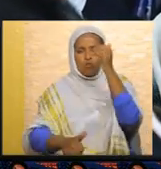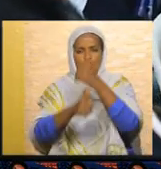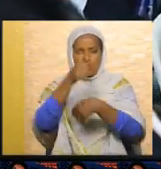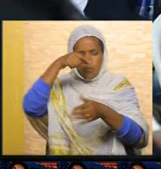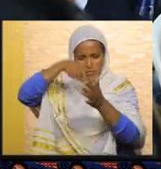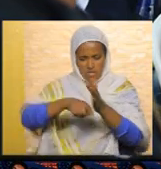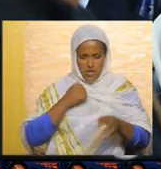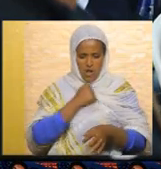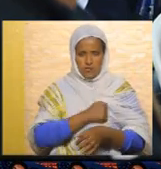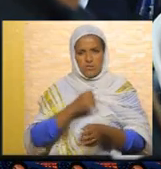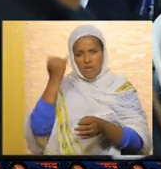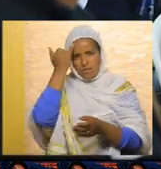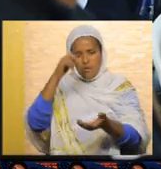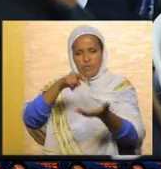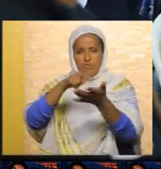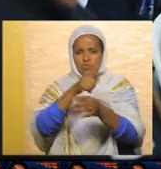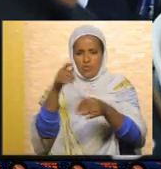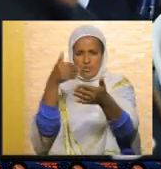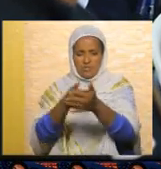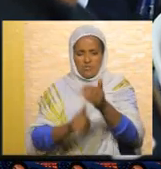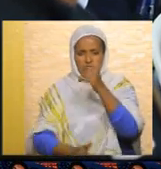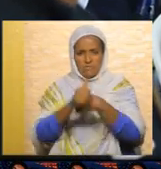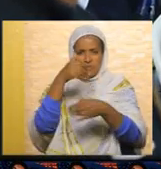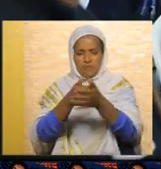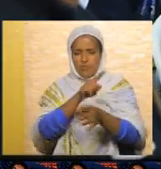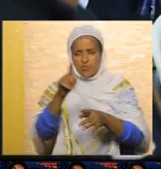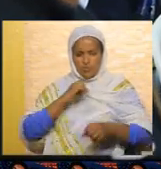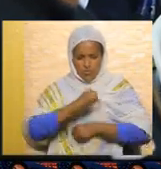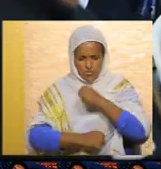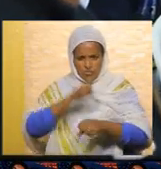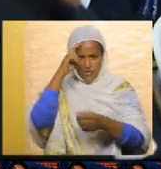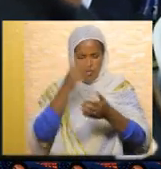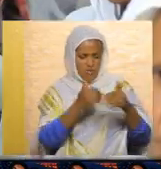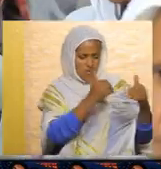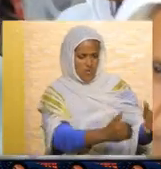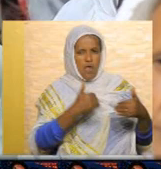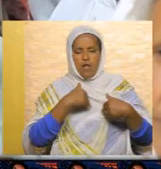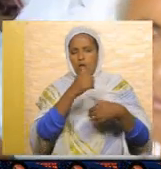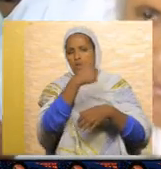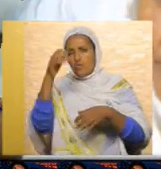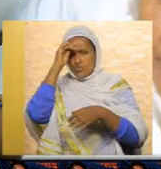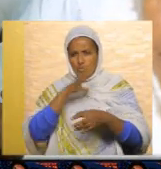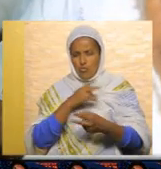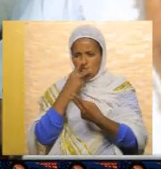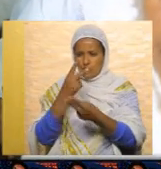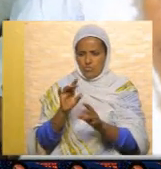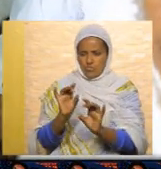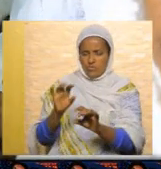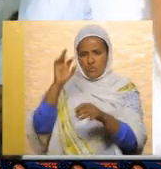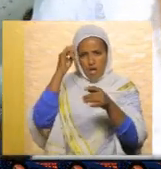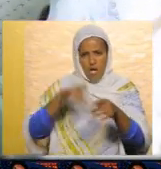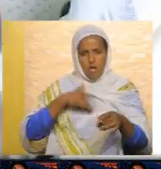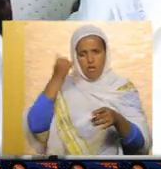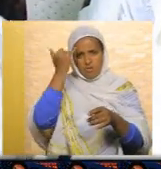ጉዳቶችን በጥልቅ ሐዘን አንስተዋል። በእነሱ ላይ የሚደርሰው ሲቃይ ሳይንስ በእነሱ መሰቃየት የተነሳ አጠገባቸው ያሉ ሌሎች ሰዎች